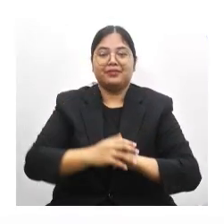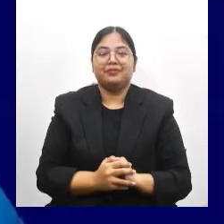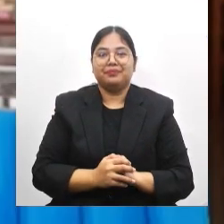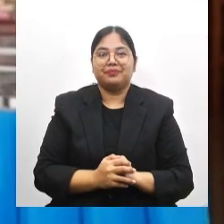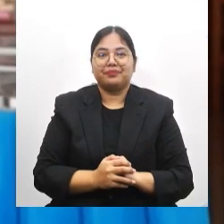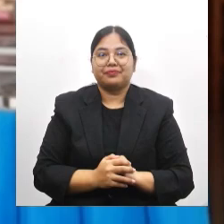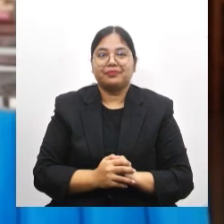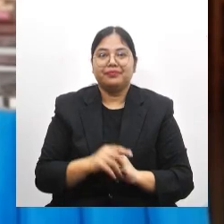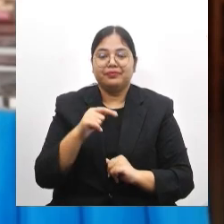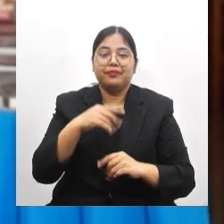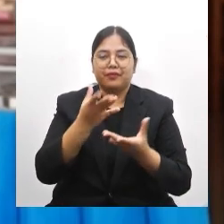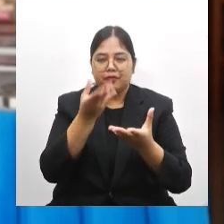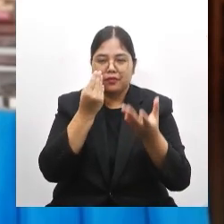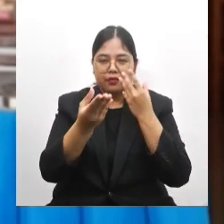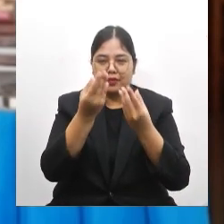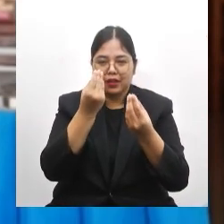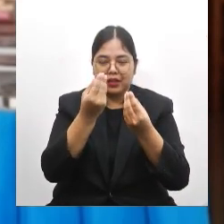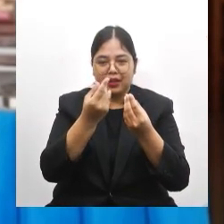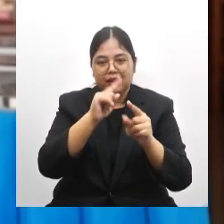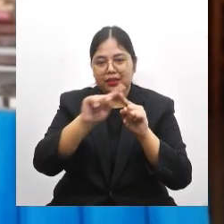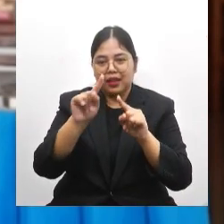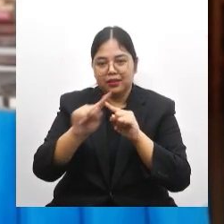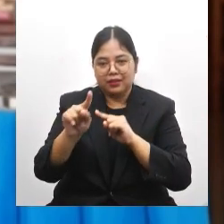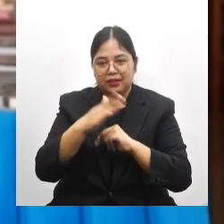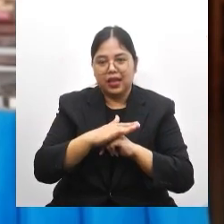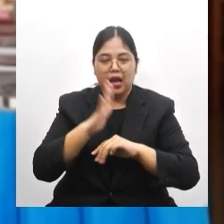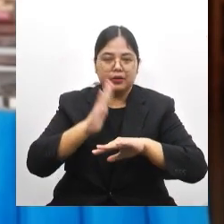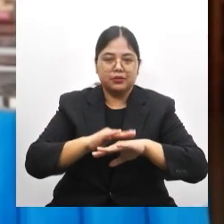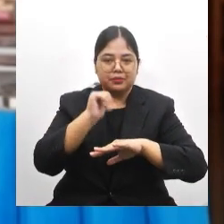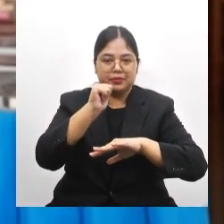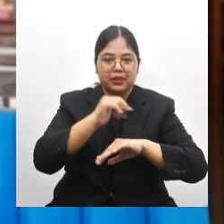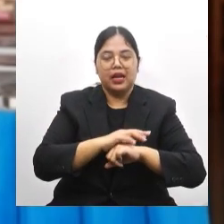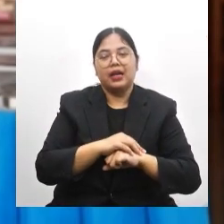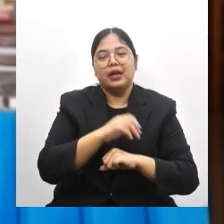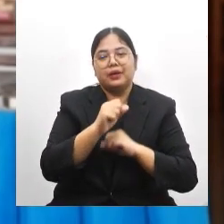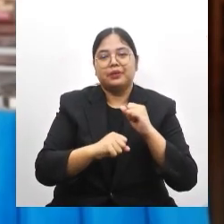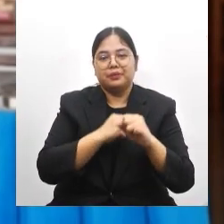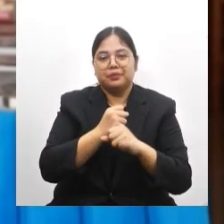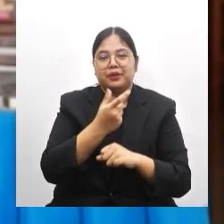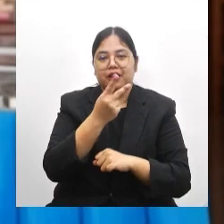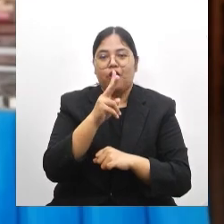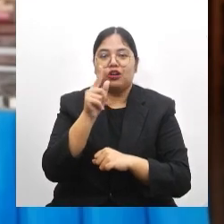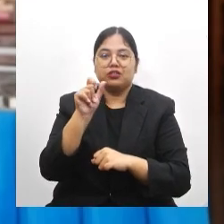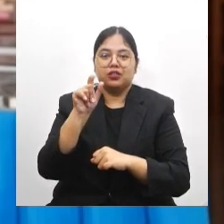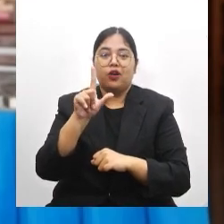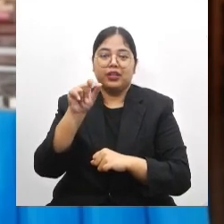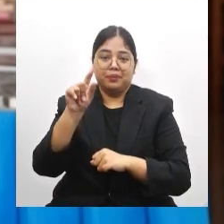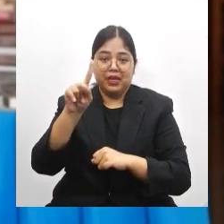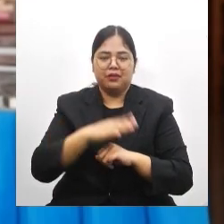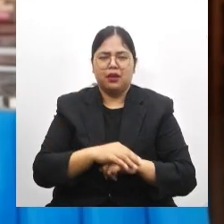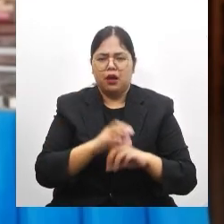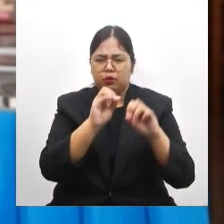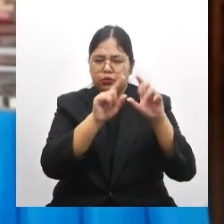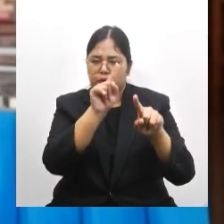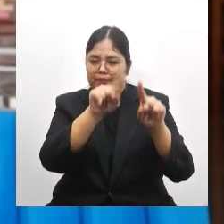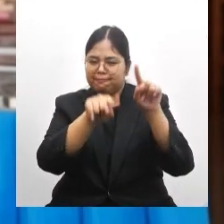เส้นทางการเรียนรู้สู่ครูมืออาชีพในศตวรรษที่21ขั้นแรกครูทุกคนจะต้องมาเปรียบเทียบถึ